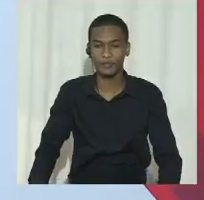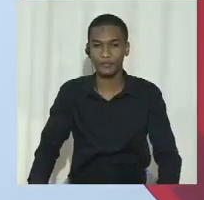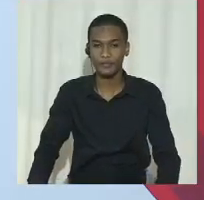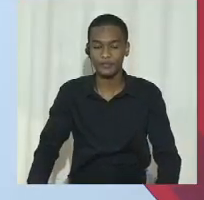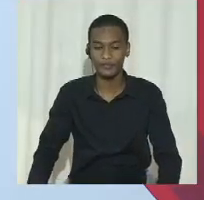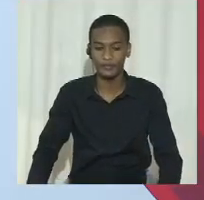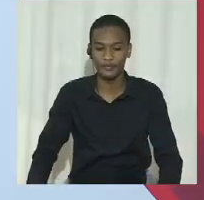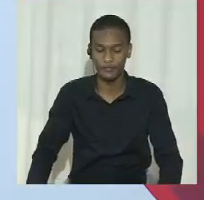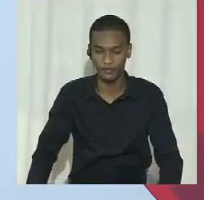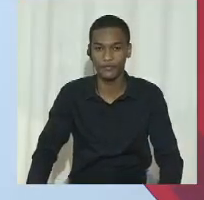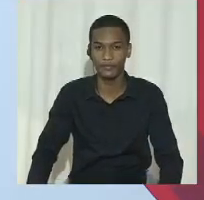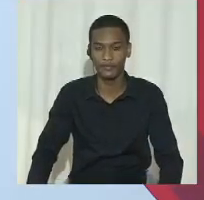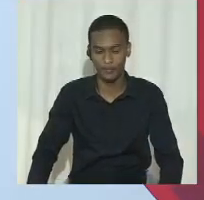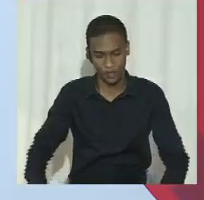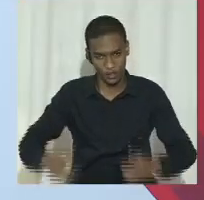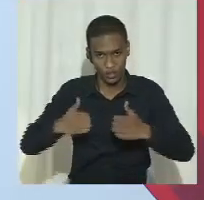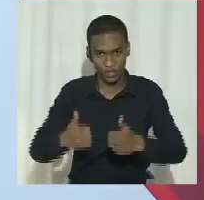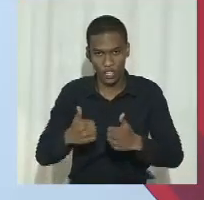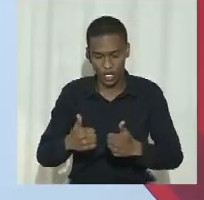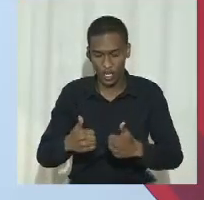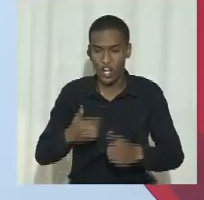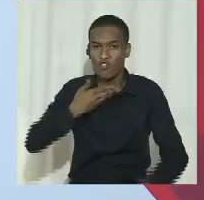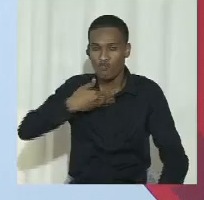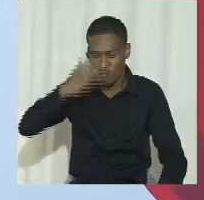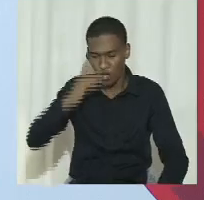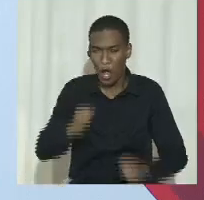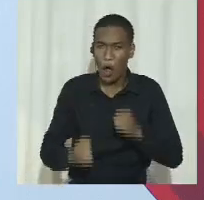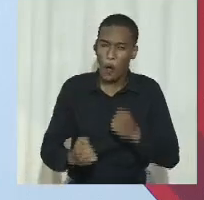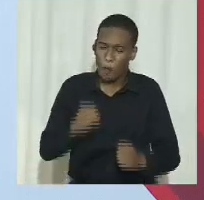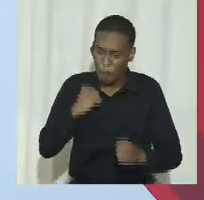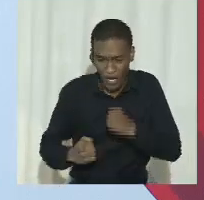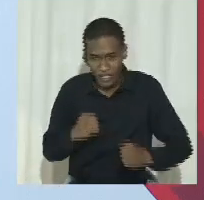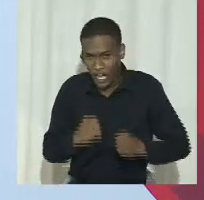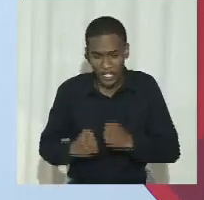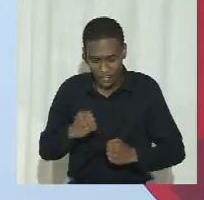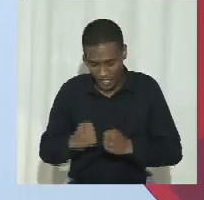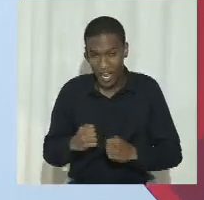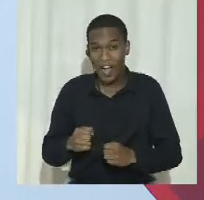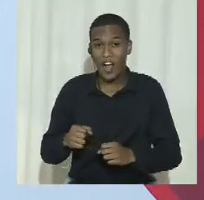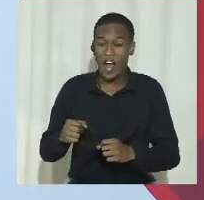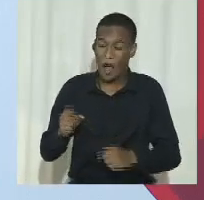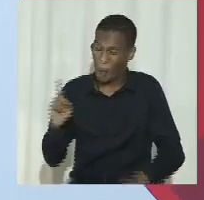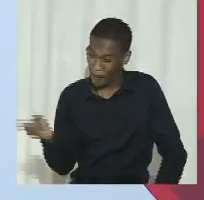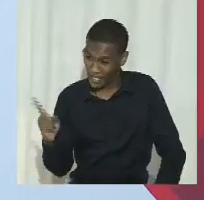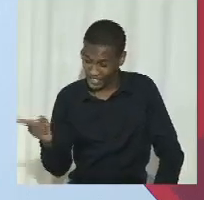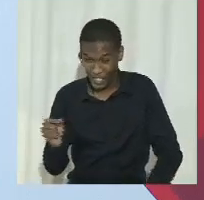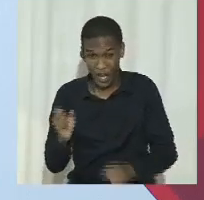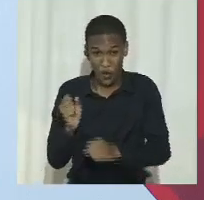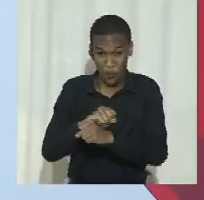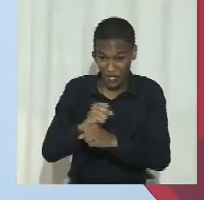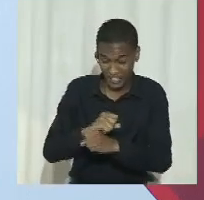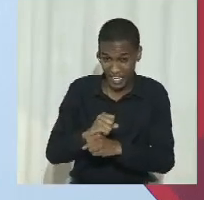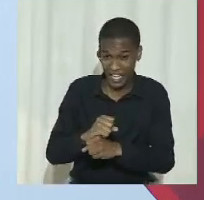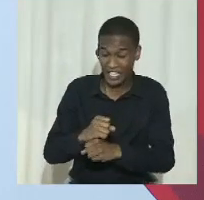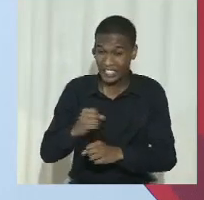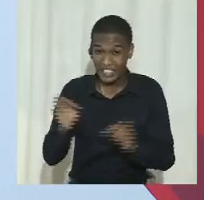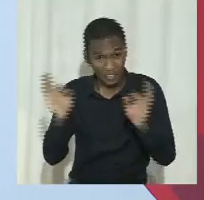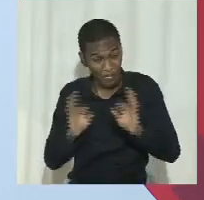Tsy indrina ihany arak'izany fa ireo miazakazaka amin'ny maraina ka mbola tsy mifanena amin'ny olona no afaka